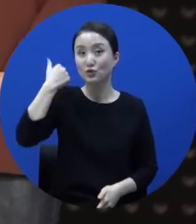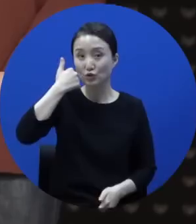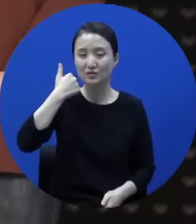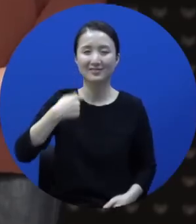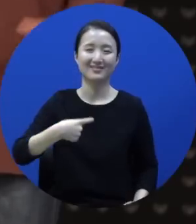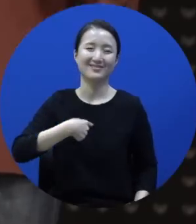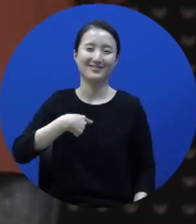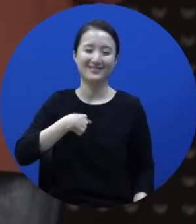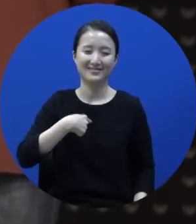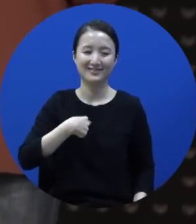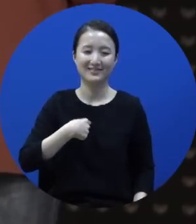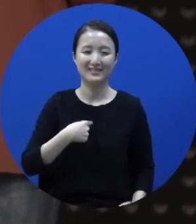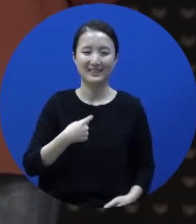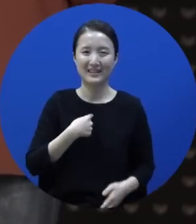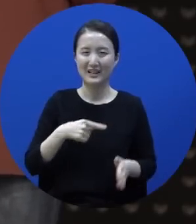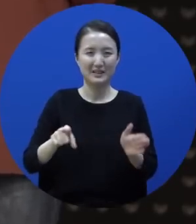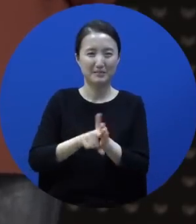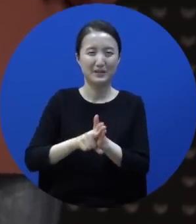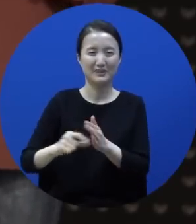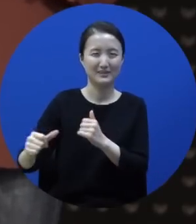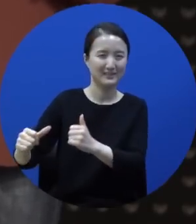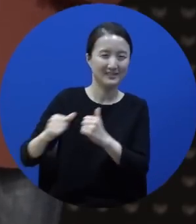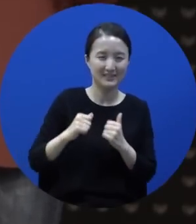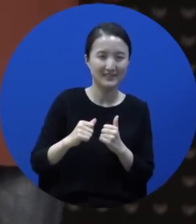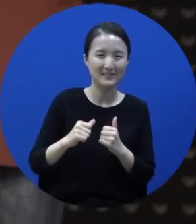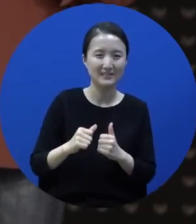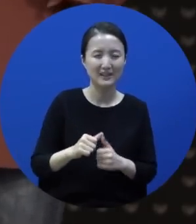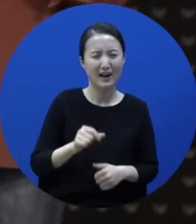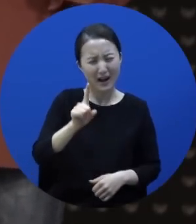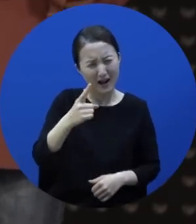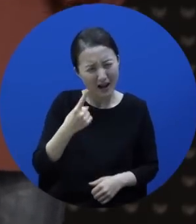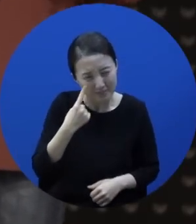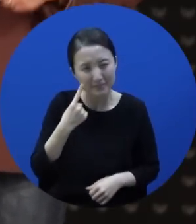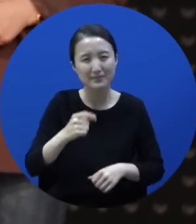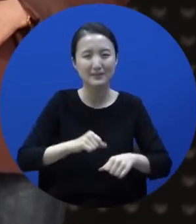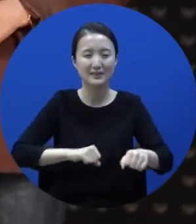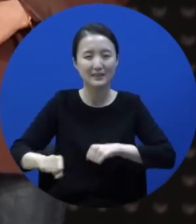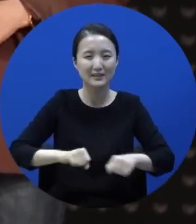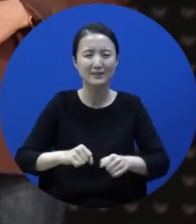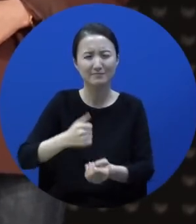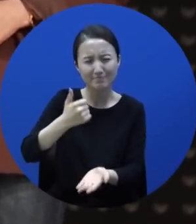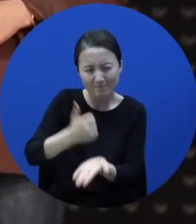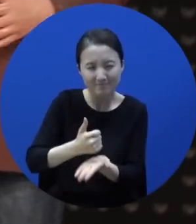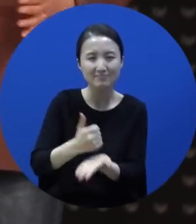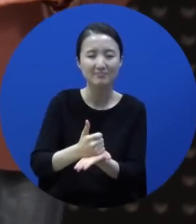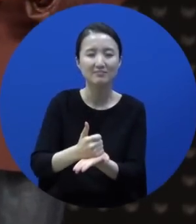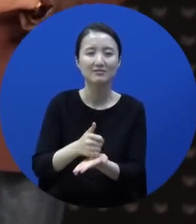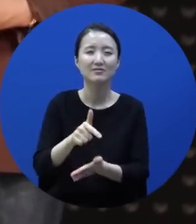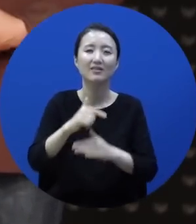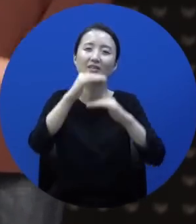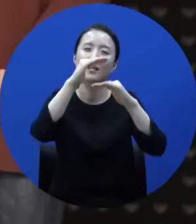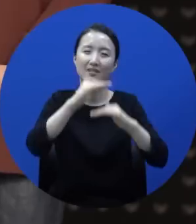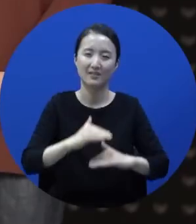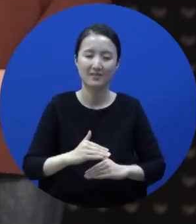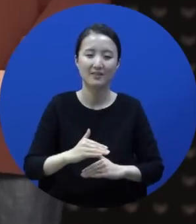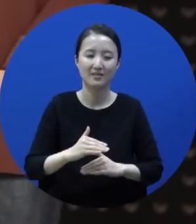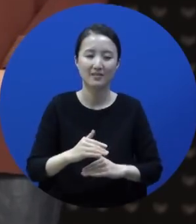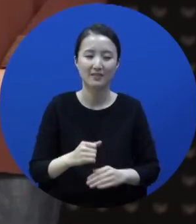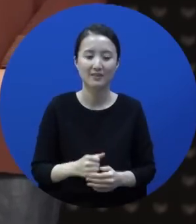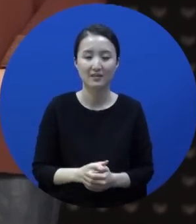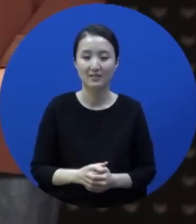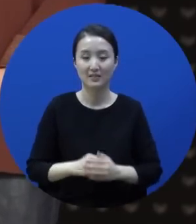네. 언니 믿고 따라와라. 일단 질러봐라. 네. 이런 가사들이 나오거든요.